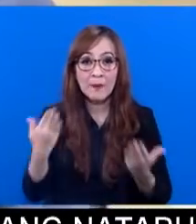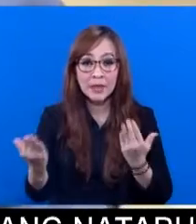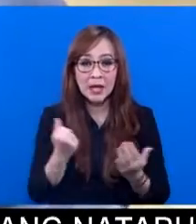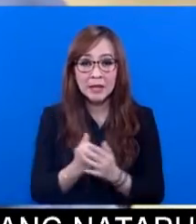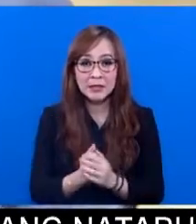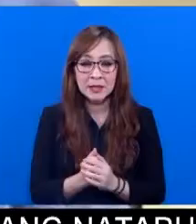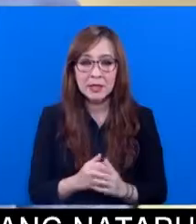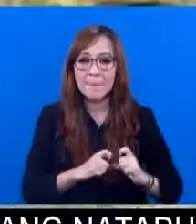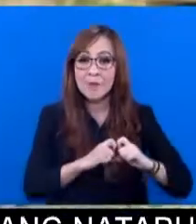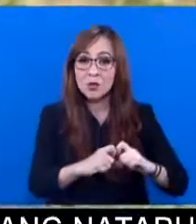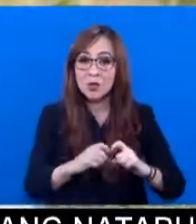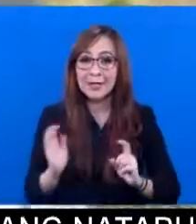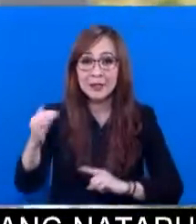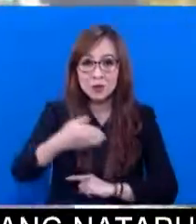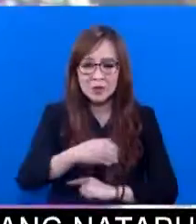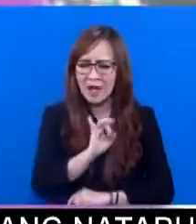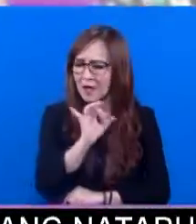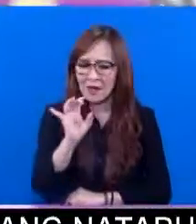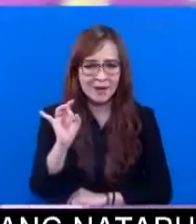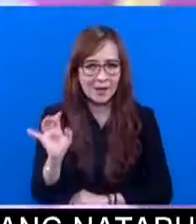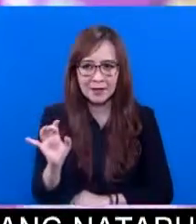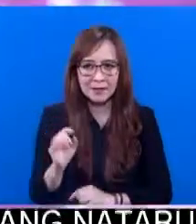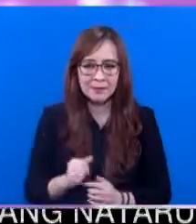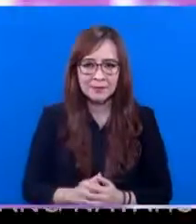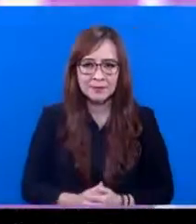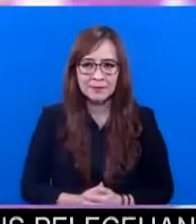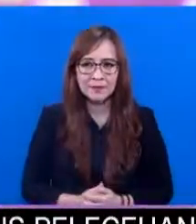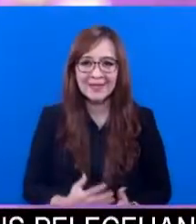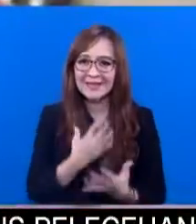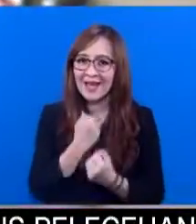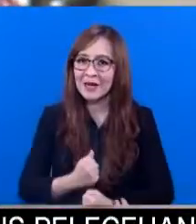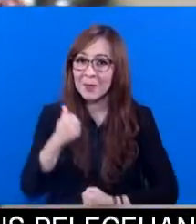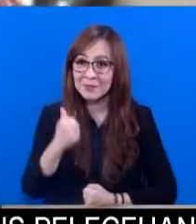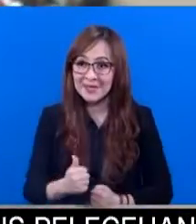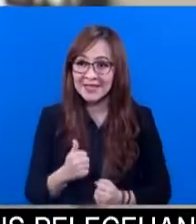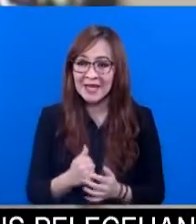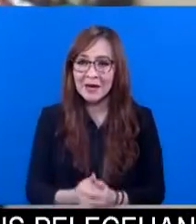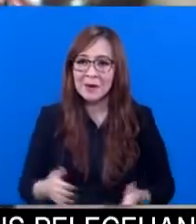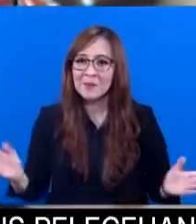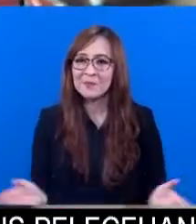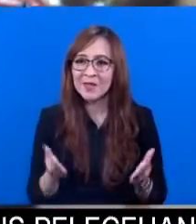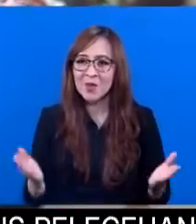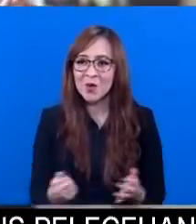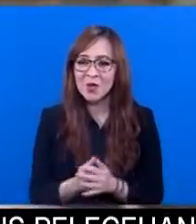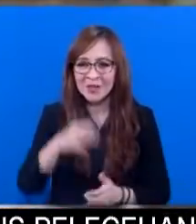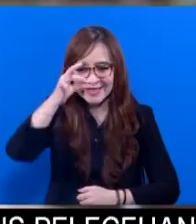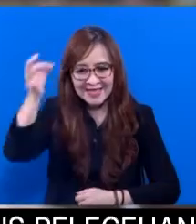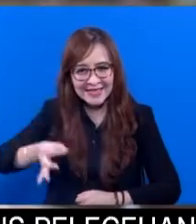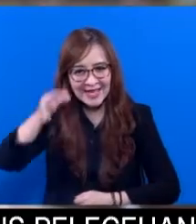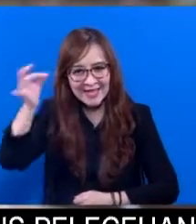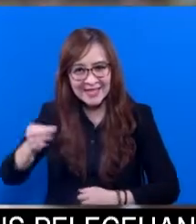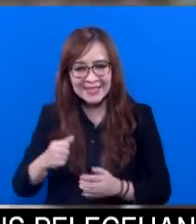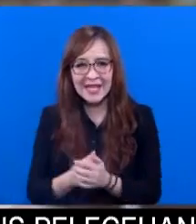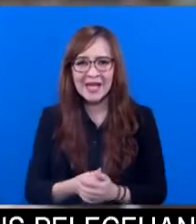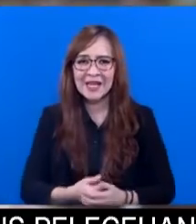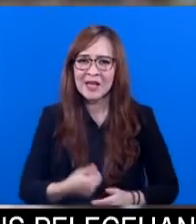masker, semuanya harus lengkap. Festival Payung ini diharapkan bisa mendorong eksistensi desa-desa pengrajin payung tradisional maupun para